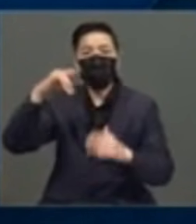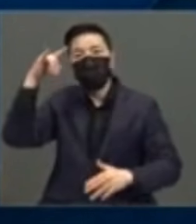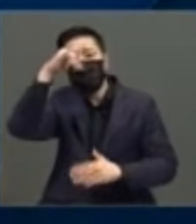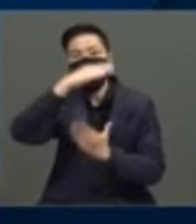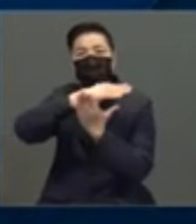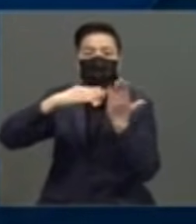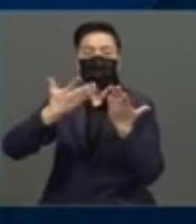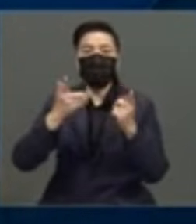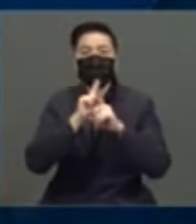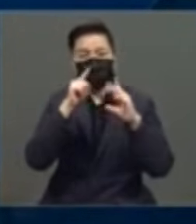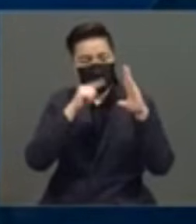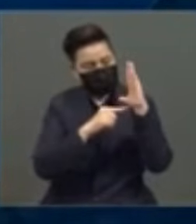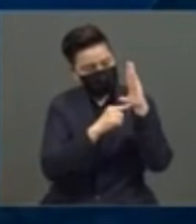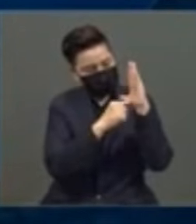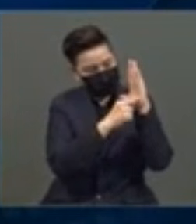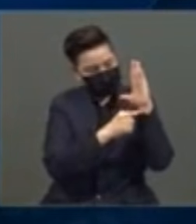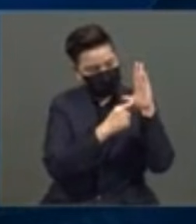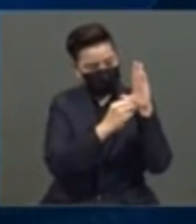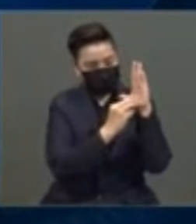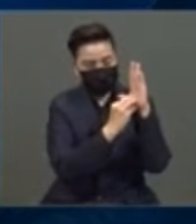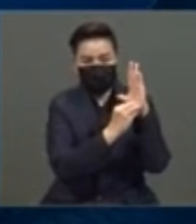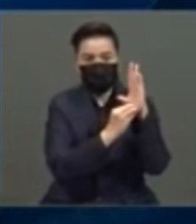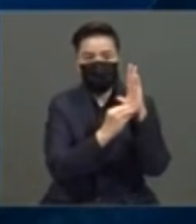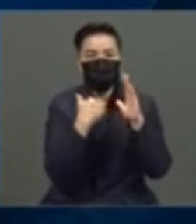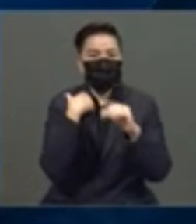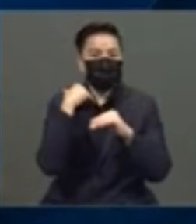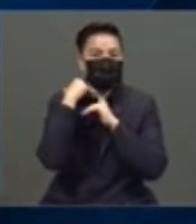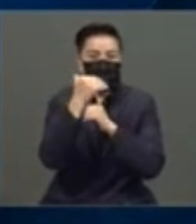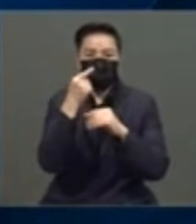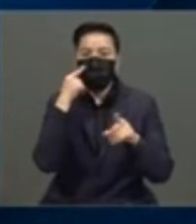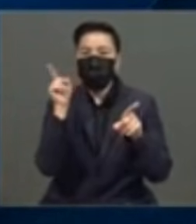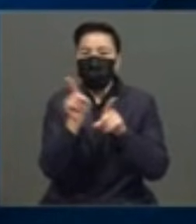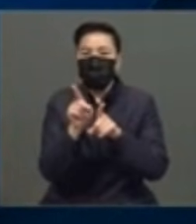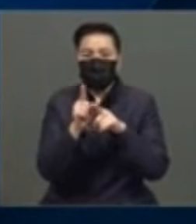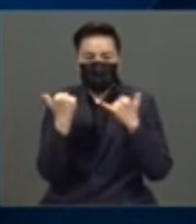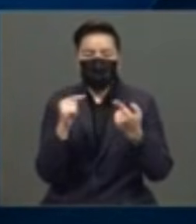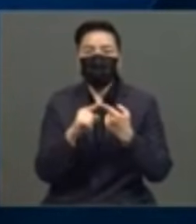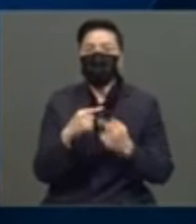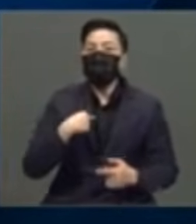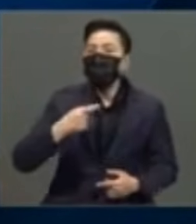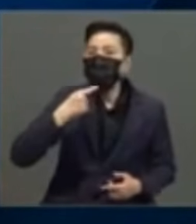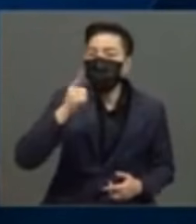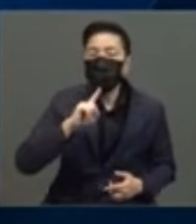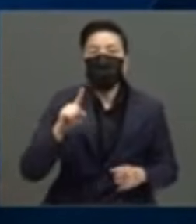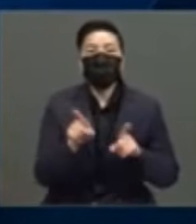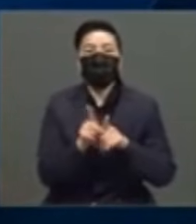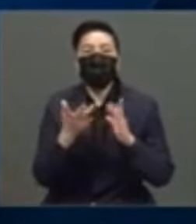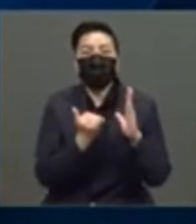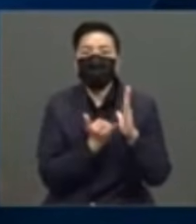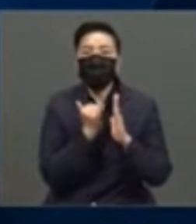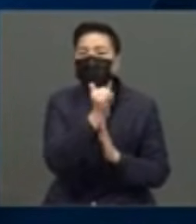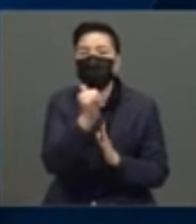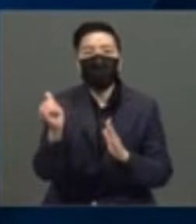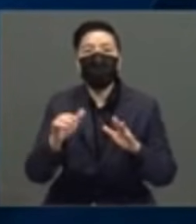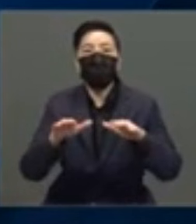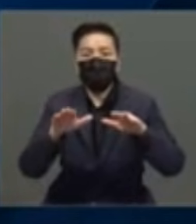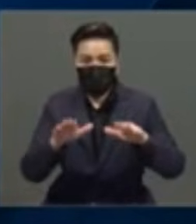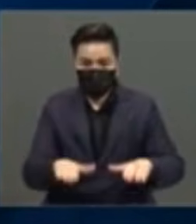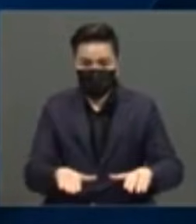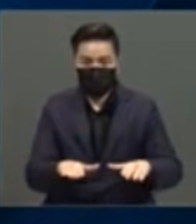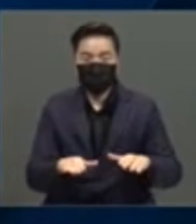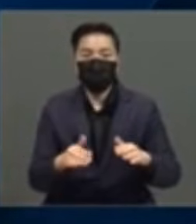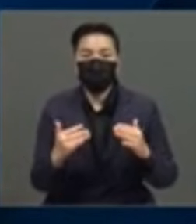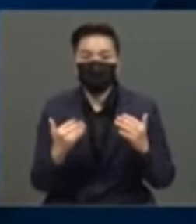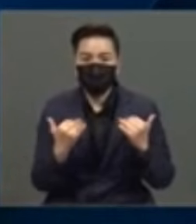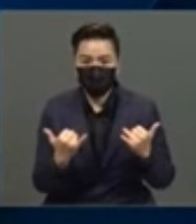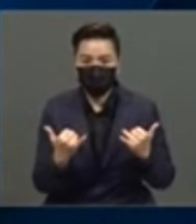ในของส่วนในอย่างที่ว่าอันนี้จำกัดยิ่งกว่าอีกที่ผมได้พูดไปแล้วนะครับเพื่อไม่ให้มีการเดินทางมากนะครับ